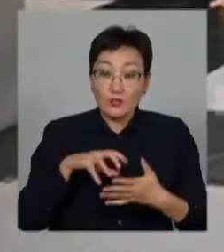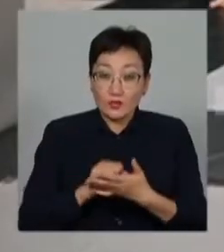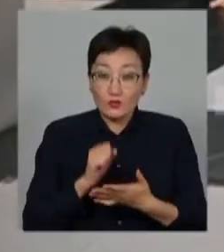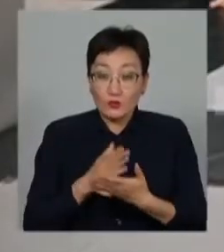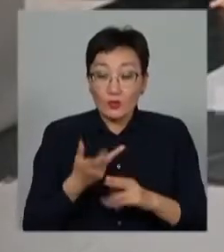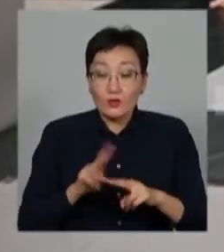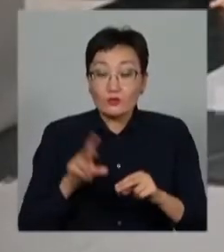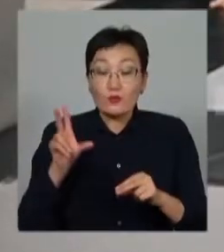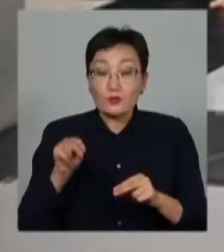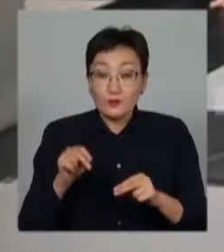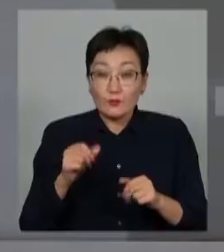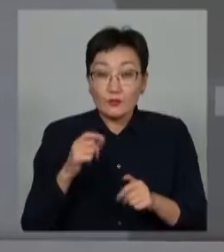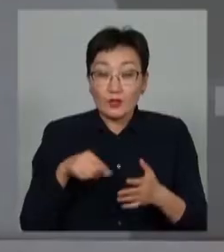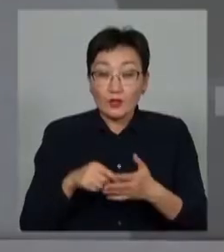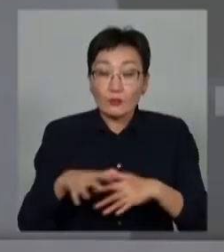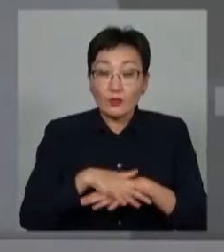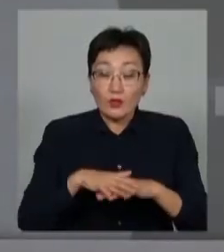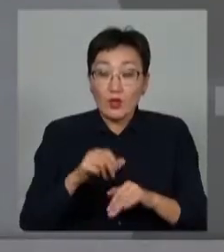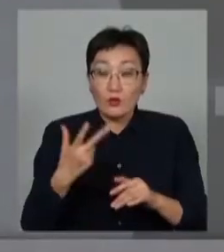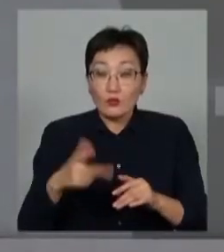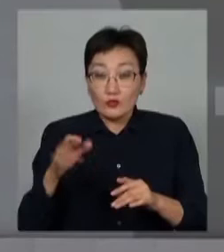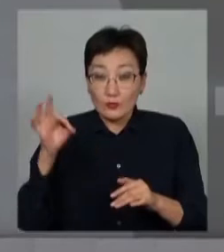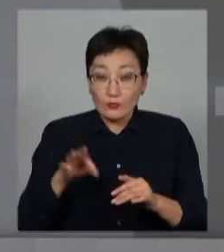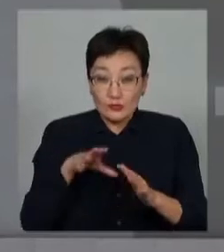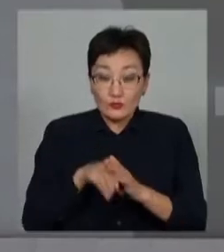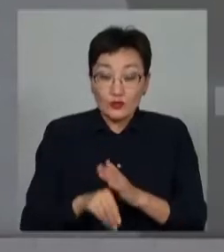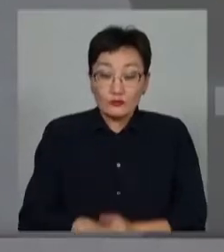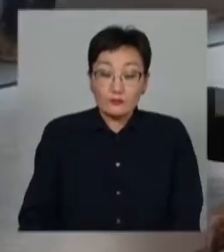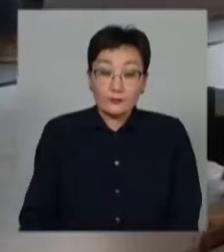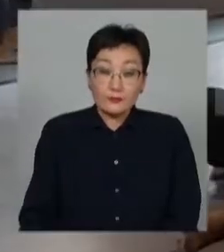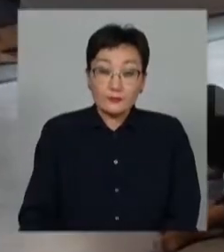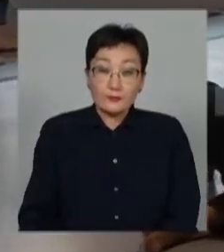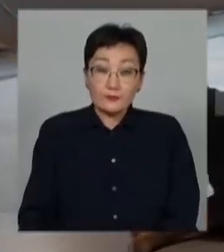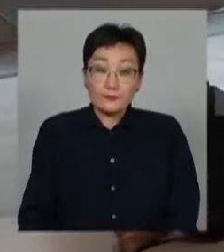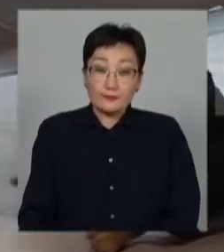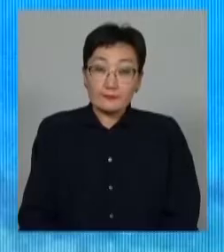екен. Бұл көрсеткіш қала тұрғындарының 33% құрайды.